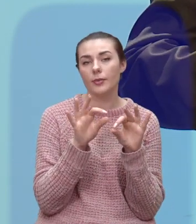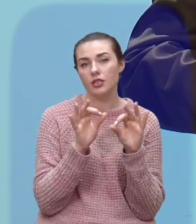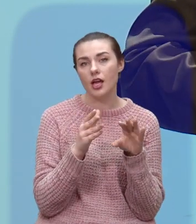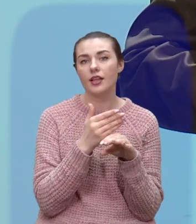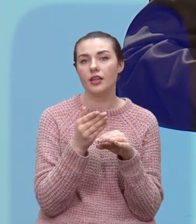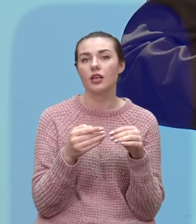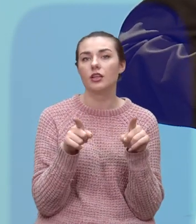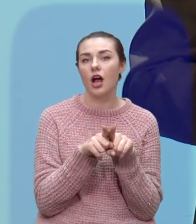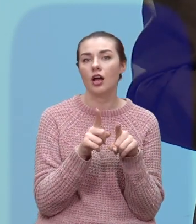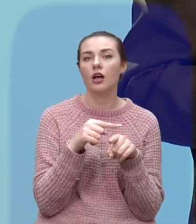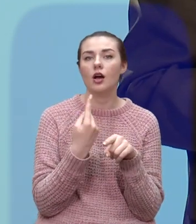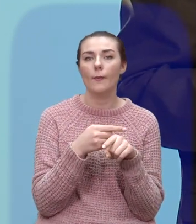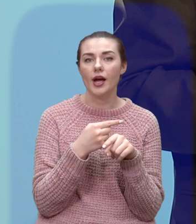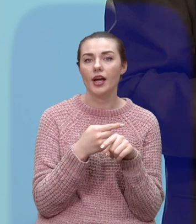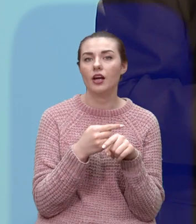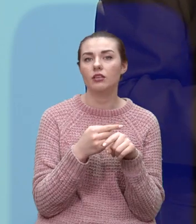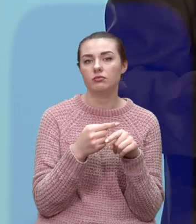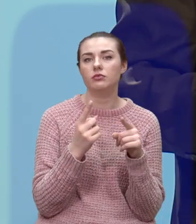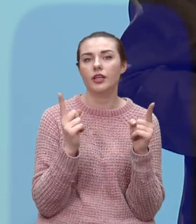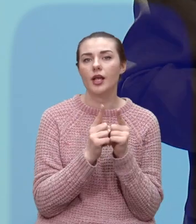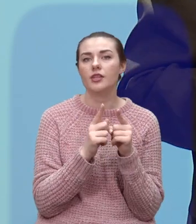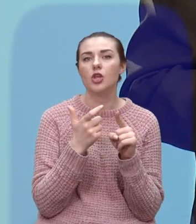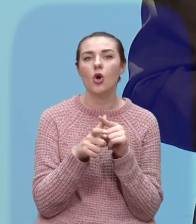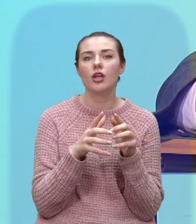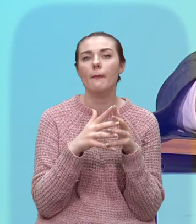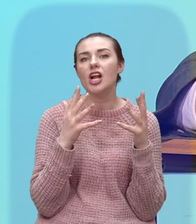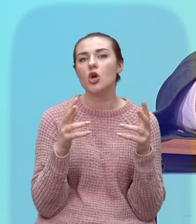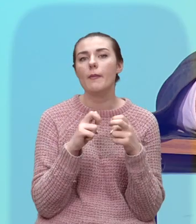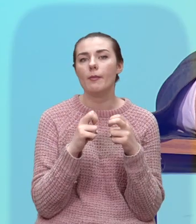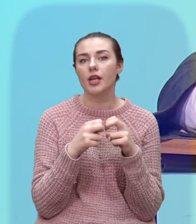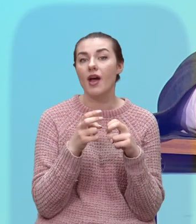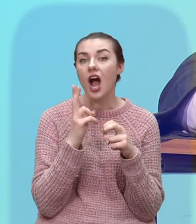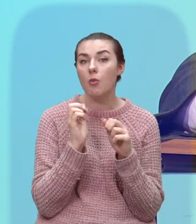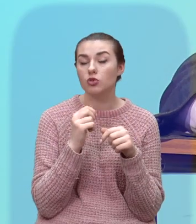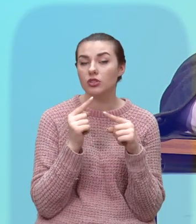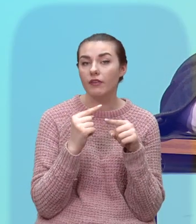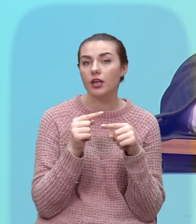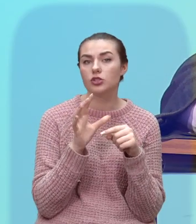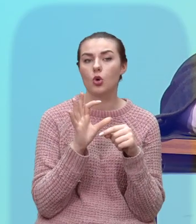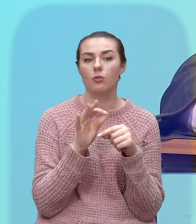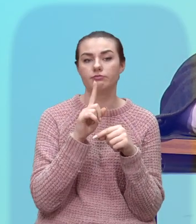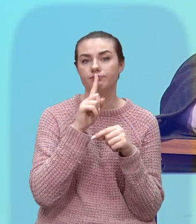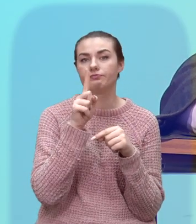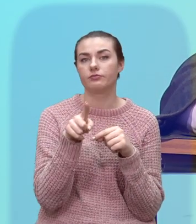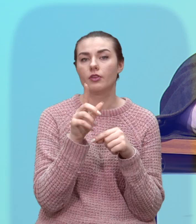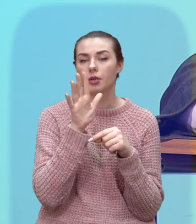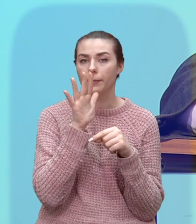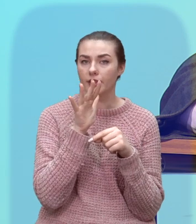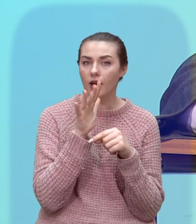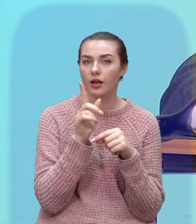истолковывать их буквально там и конечно же столкнемся с серьезнейшей проблемой как можно говорить о отдаленных